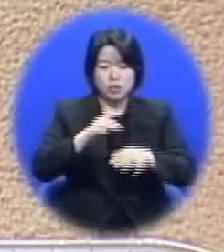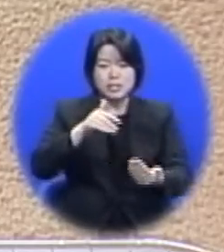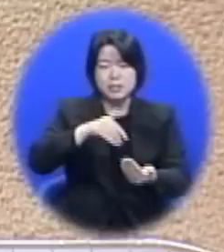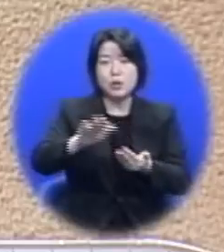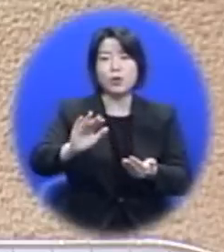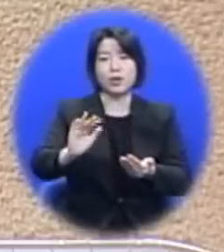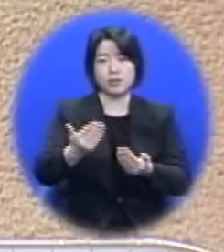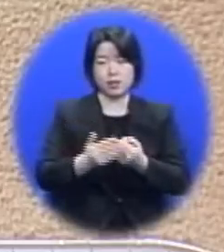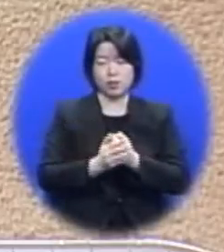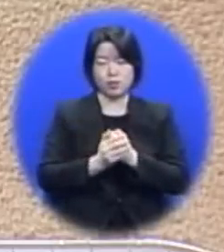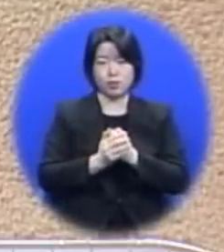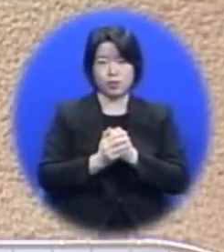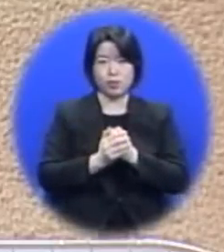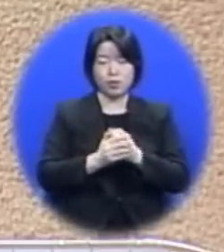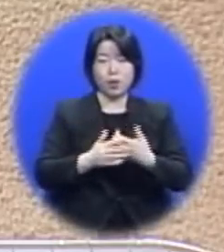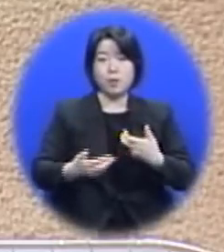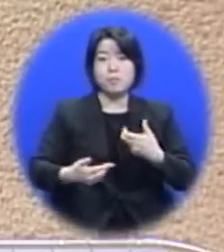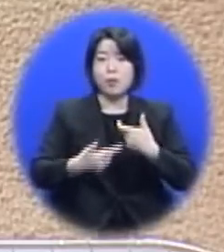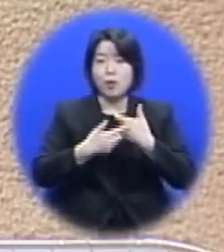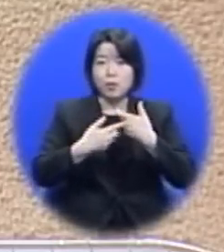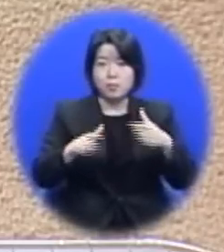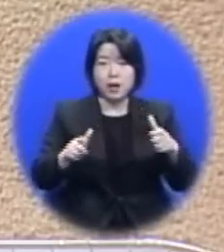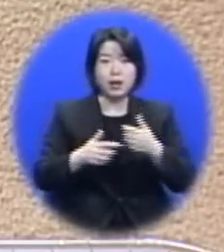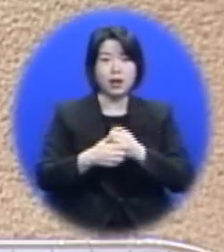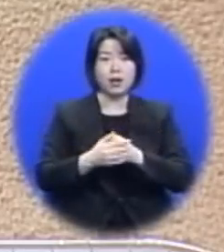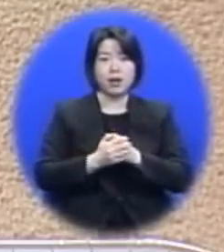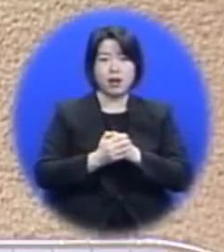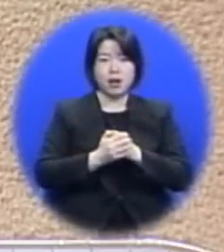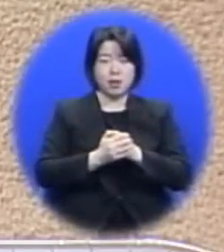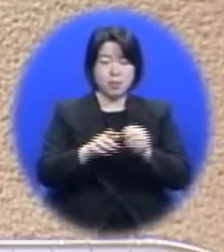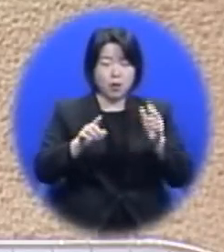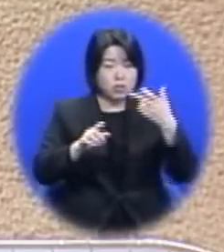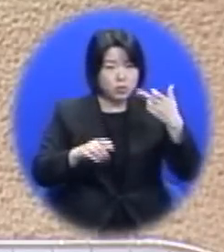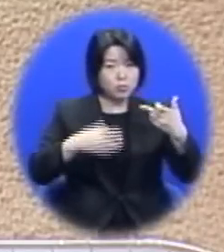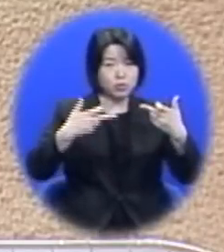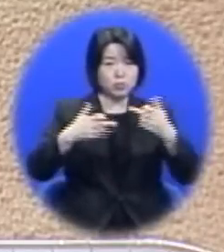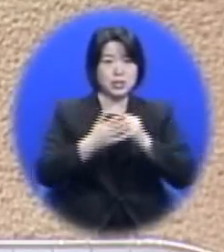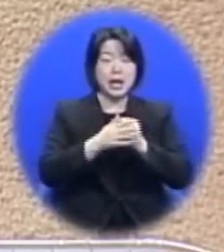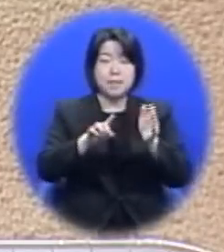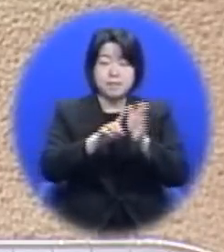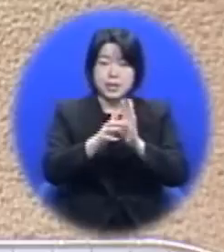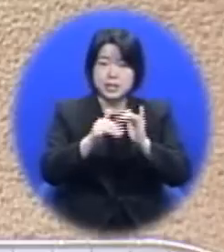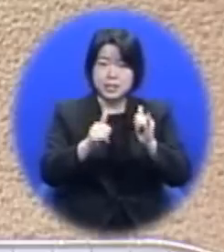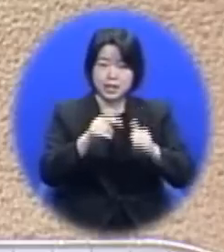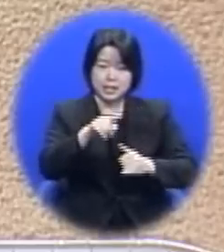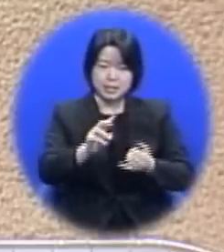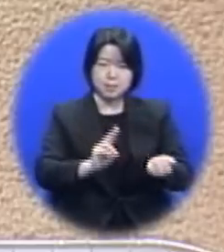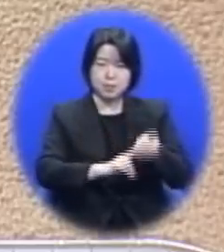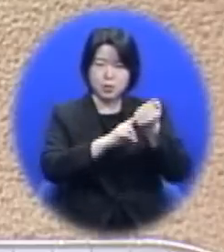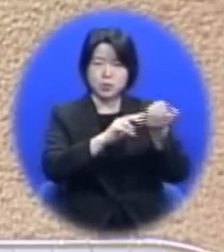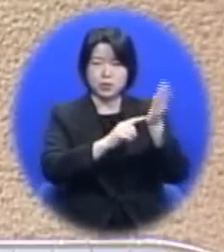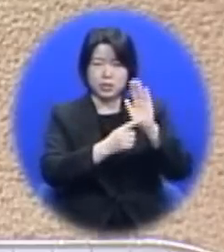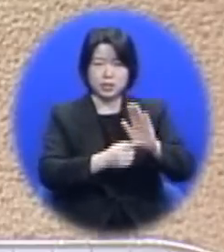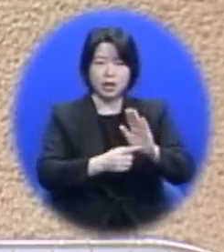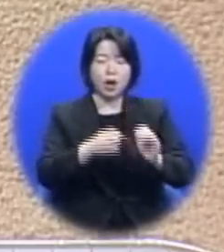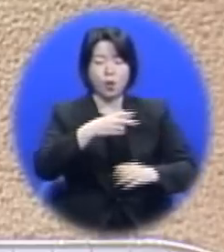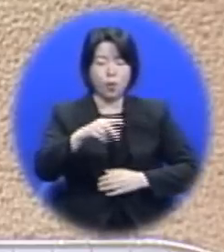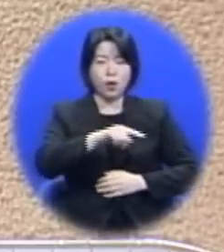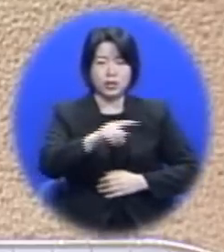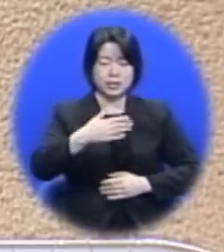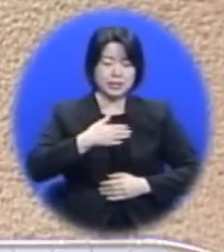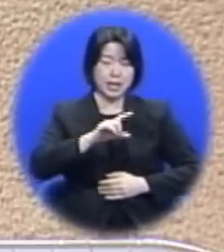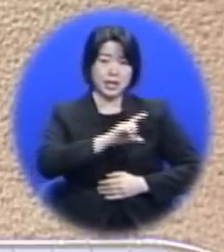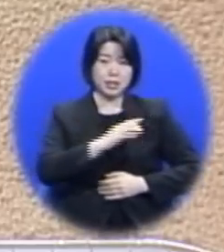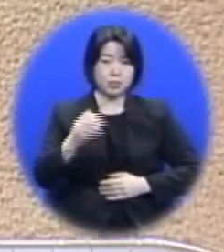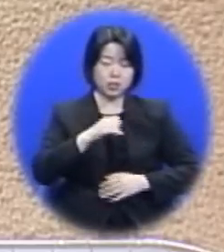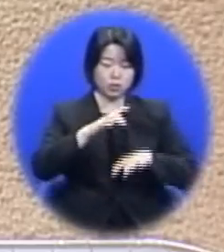마가복음 16장 17절에 믿는 자들에게는 이런 표적이 따르리니 곧 그들이 내 이름으로 귀신을 쫓아내며 새 방언을 말하며